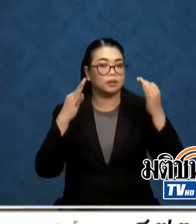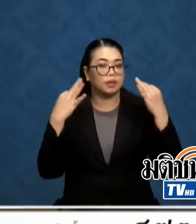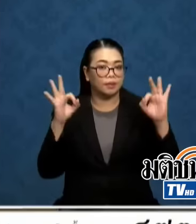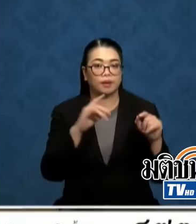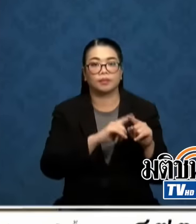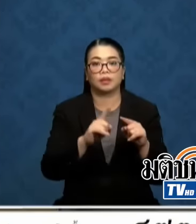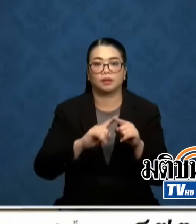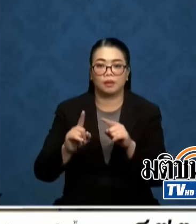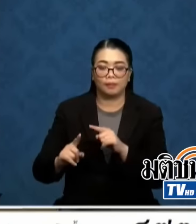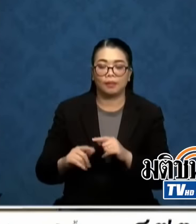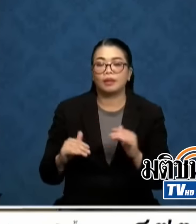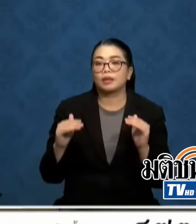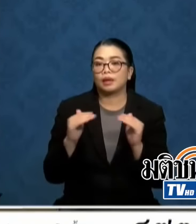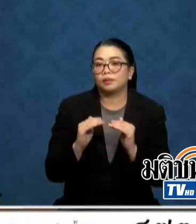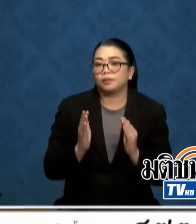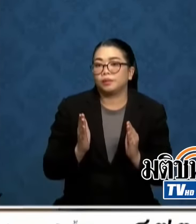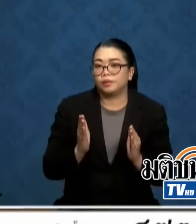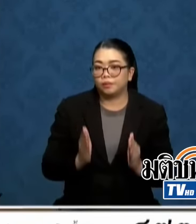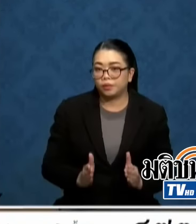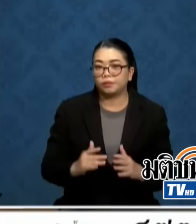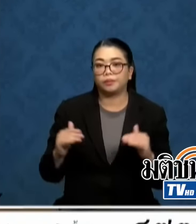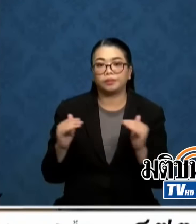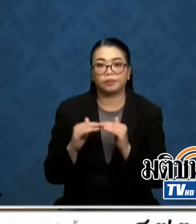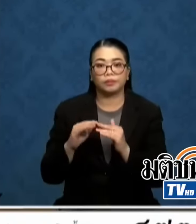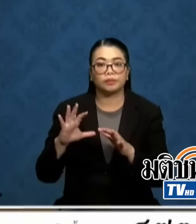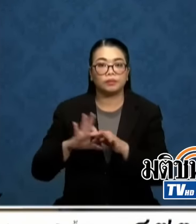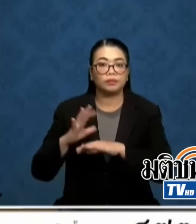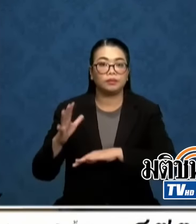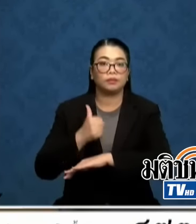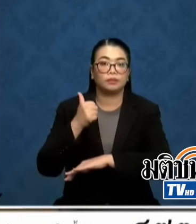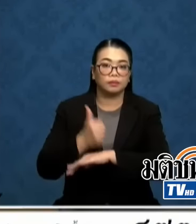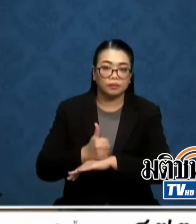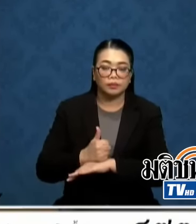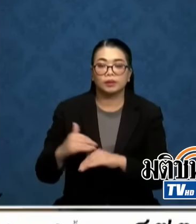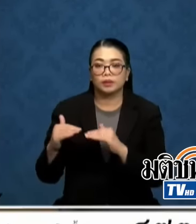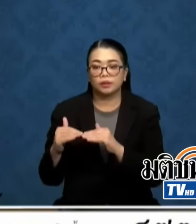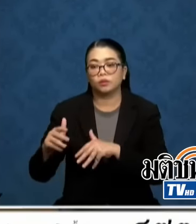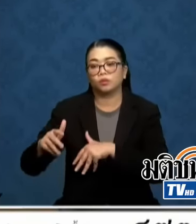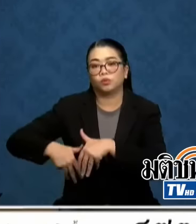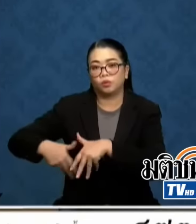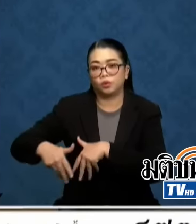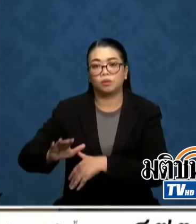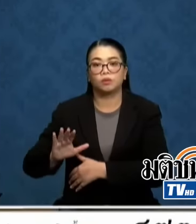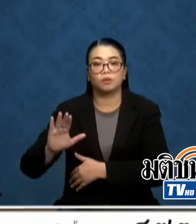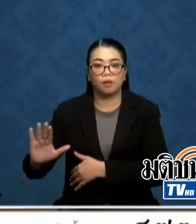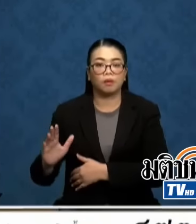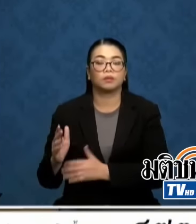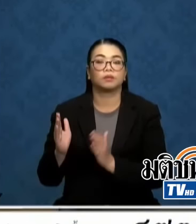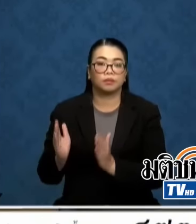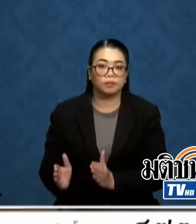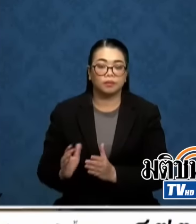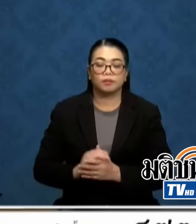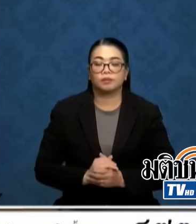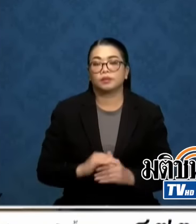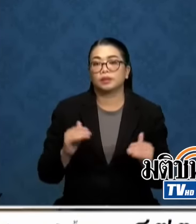เสรีภาพสิทธิพลเมืองสิทธิทางการเมืองและสิทธิชุมชนของประชาชน